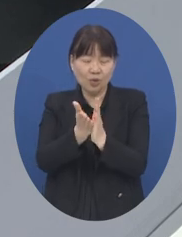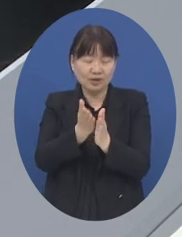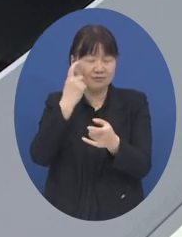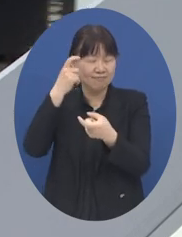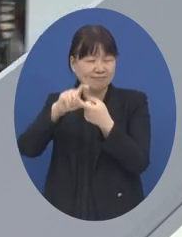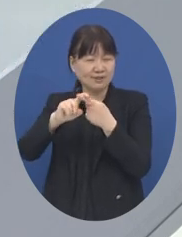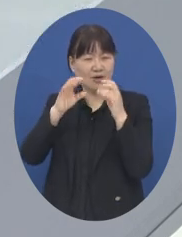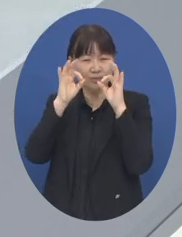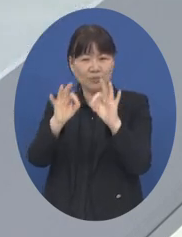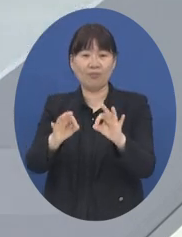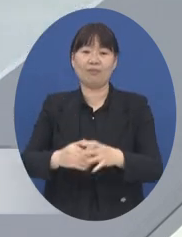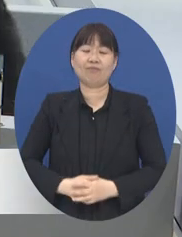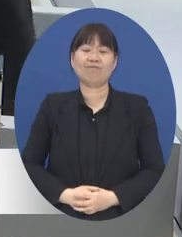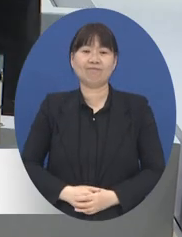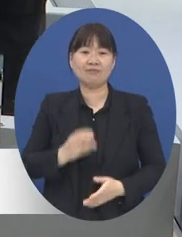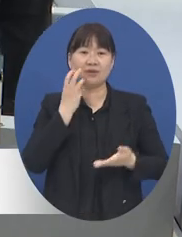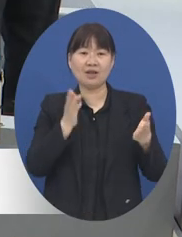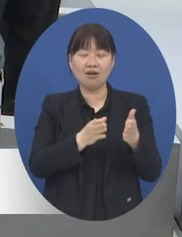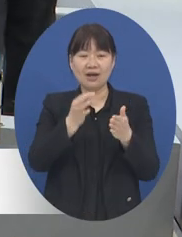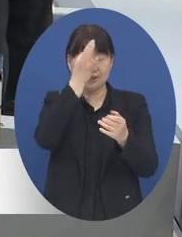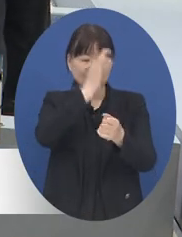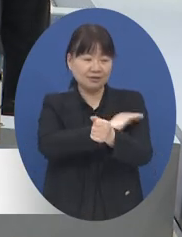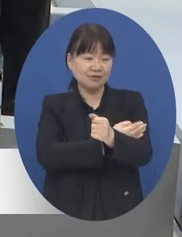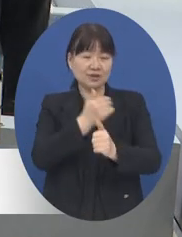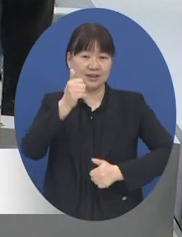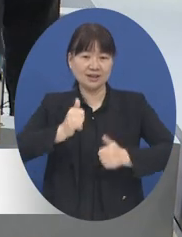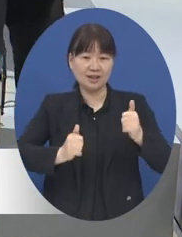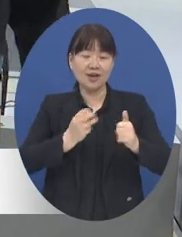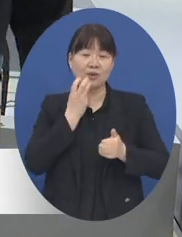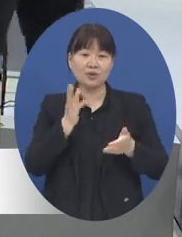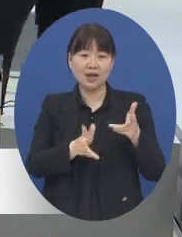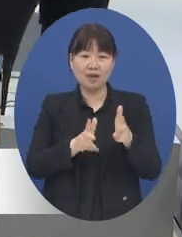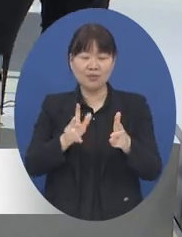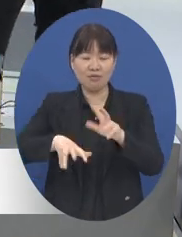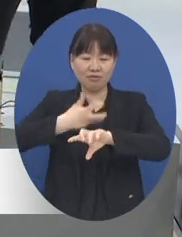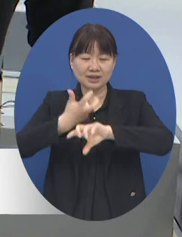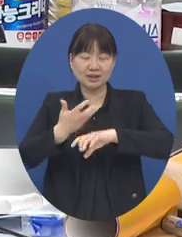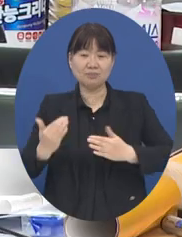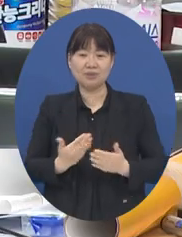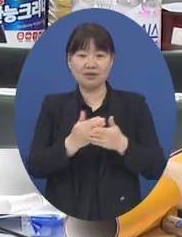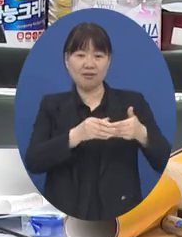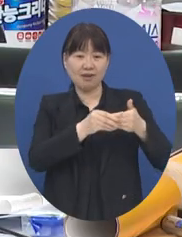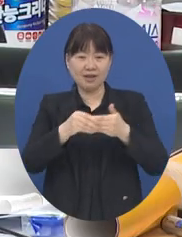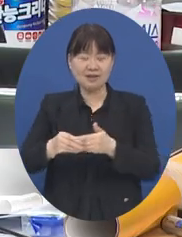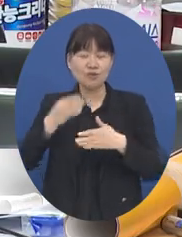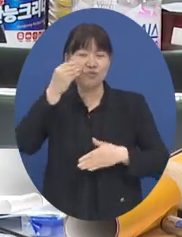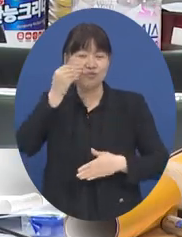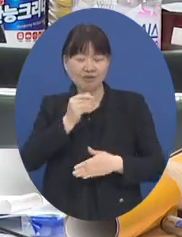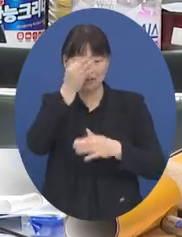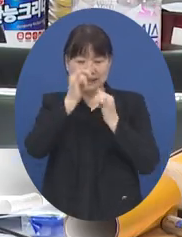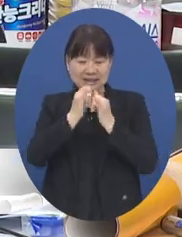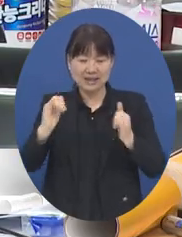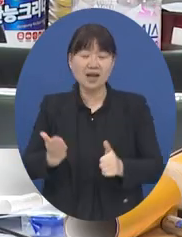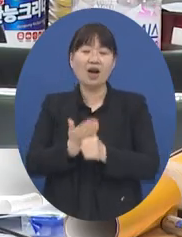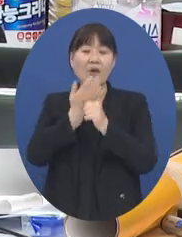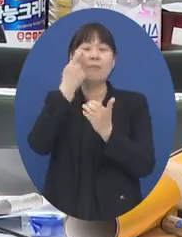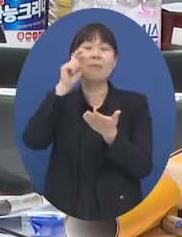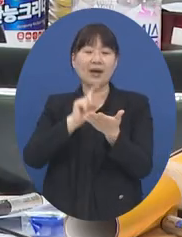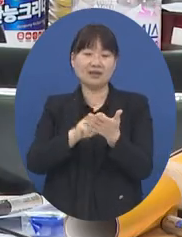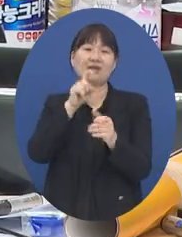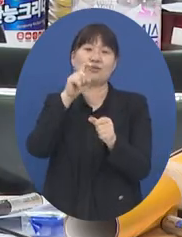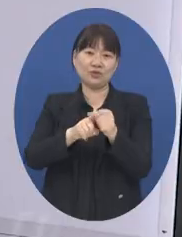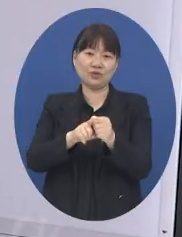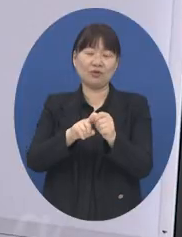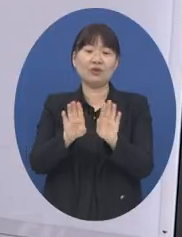사로잡습니다 경기도 기능경기대회 는 경기도 산업의 혁신과 발전을 이끌 숙련 기술 인력을 양성 발굴하기 위한